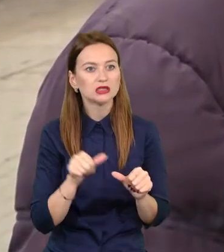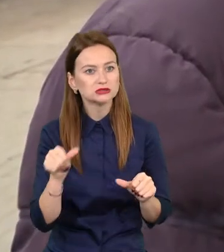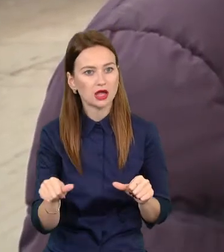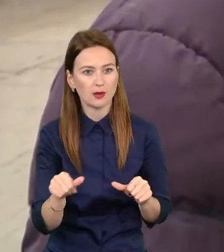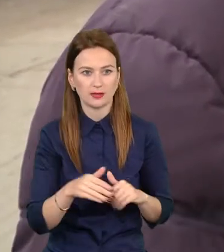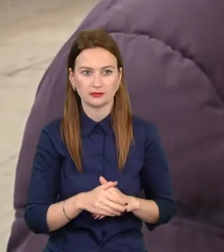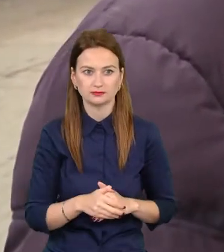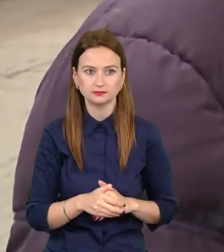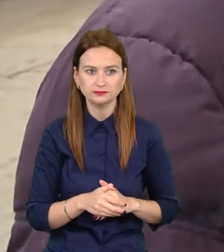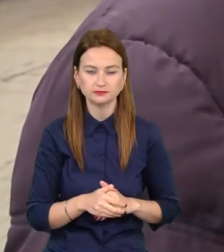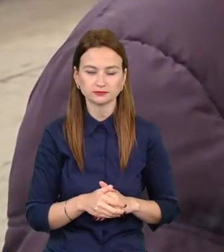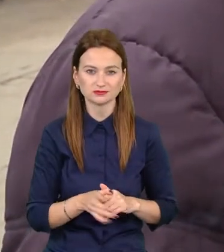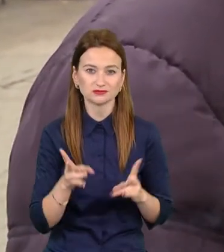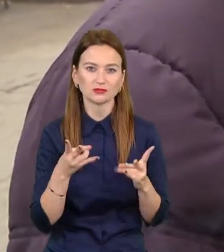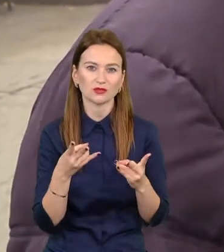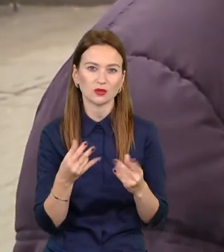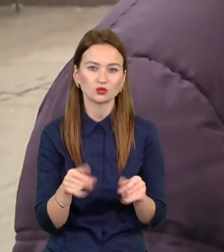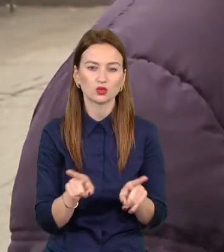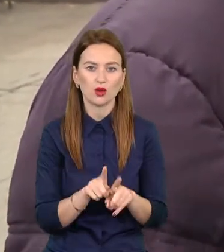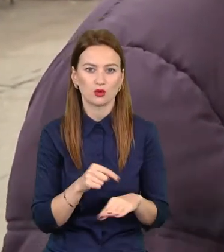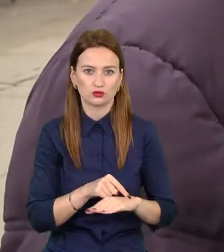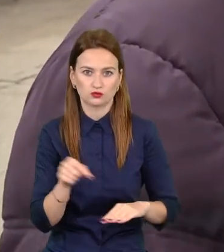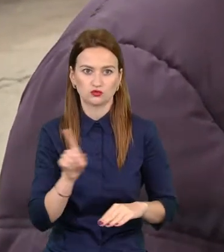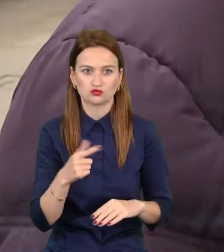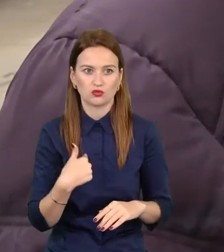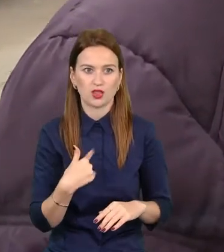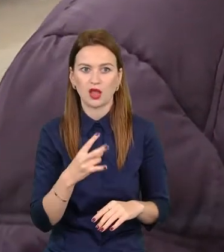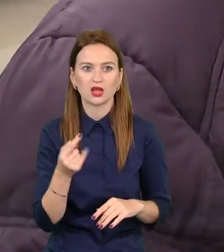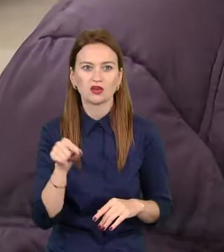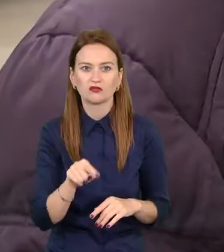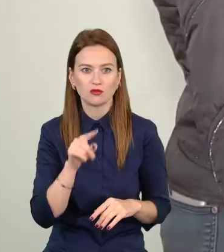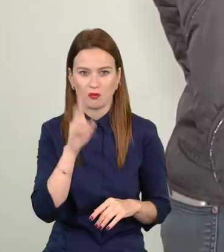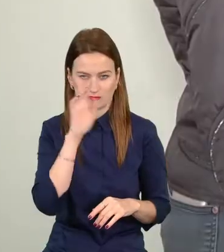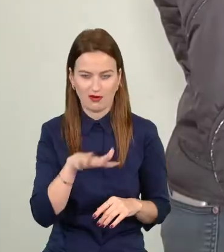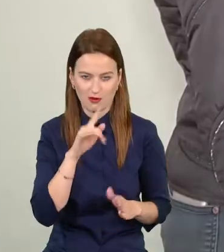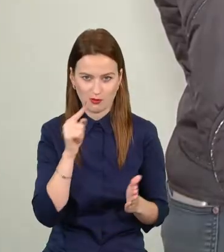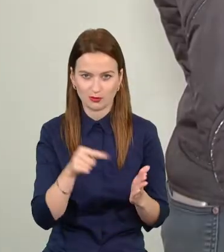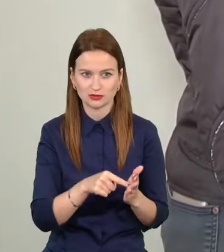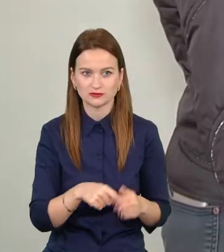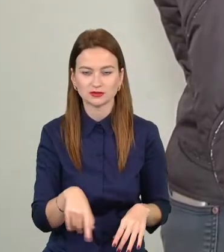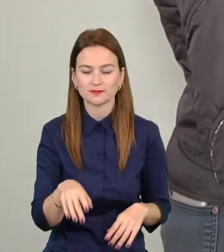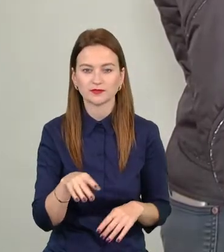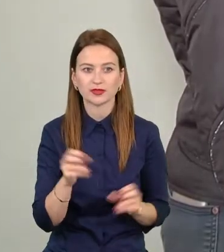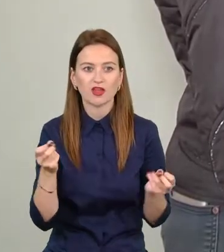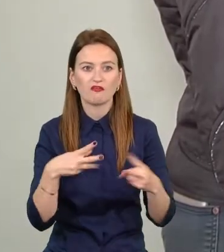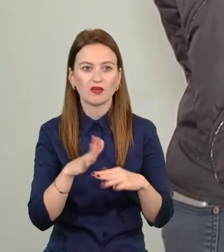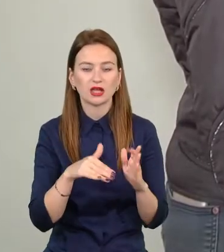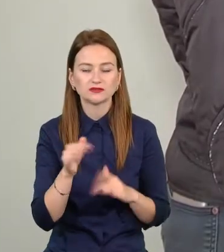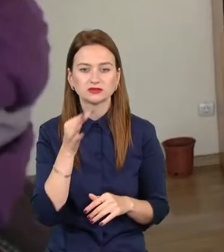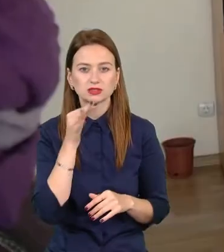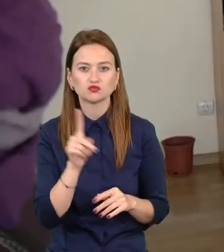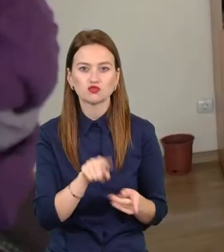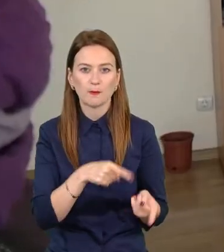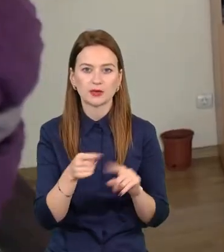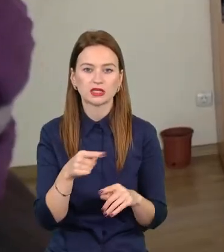впливає? Таке відчуття, що я не в тому краю опинився. Фахівці зазначають, що перехід на інший